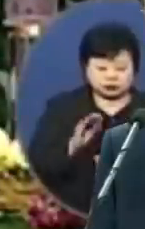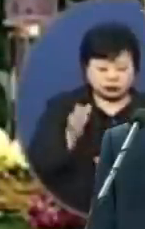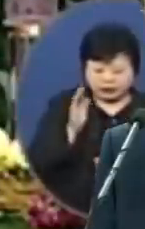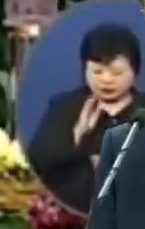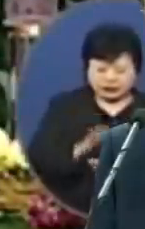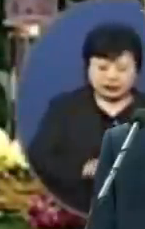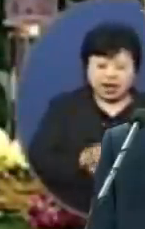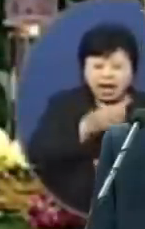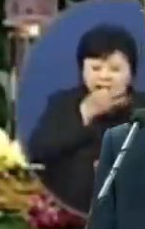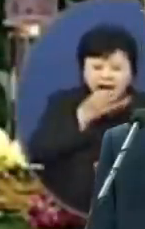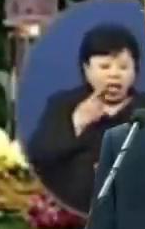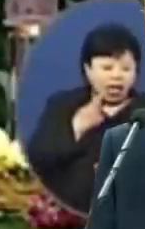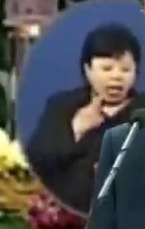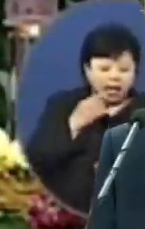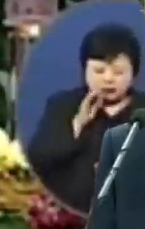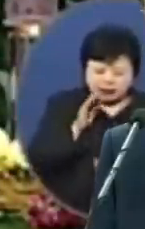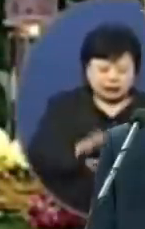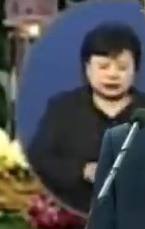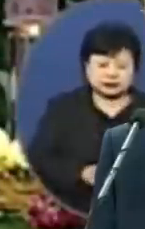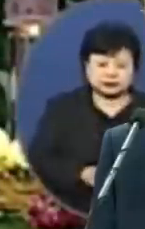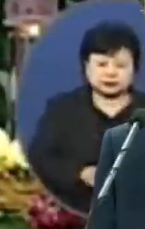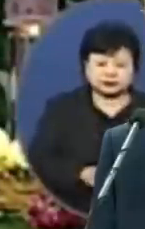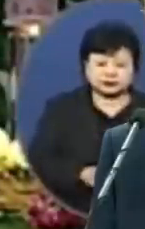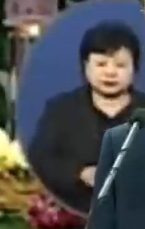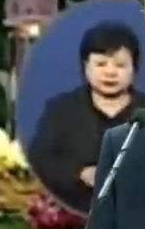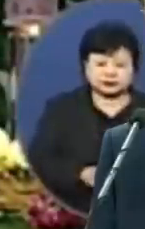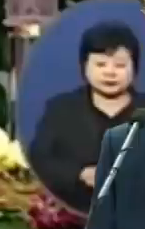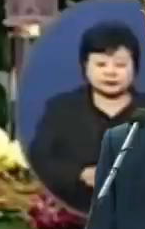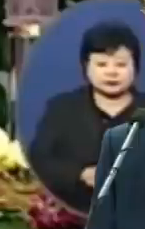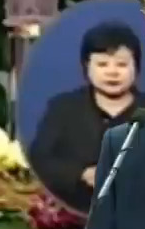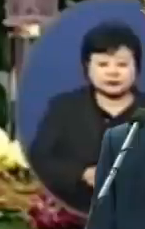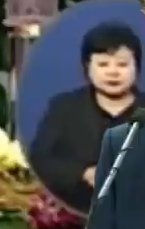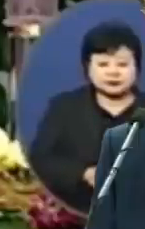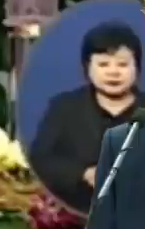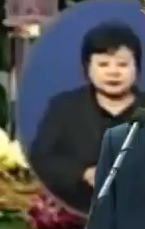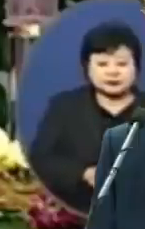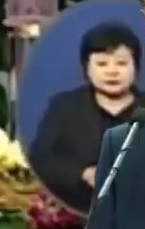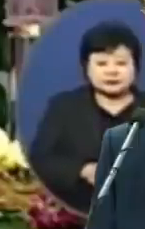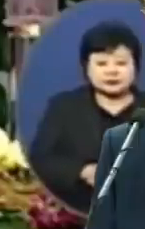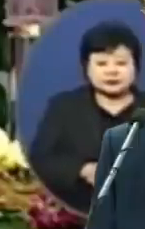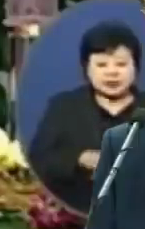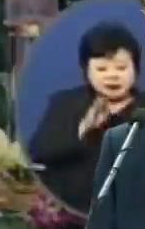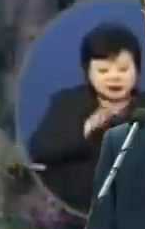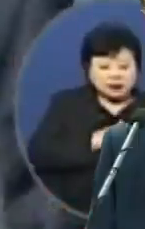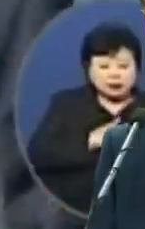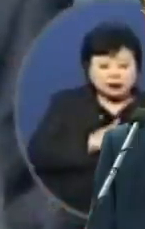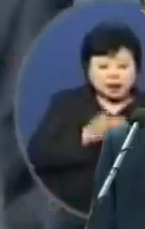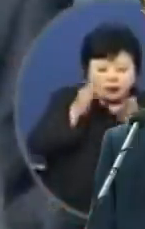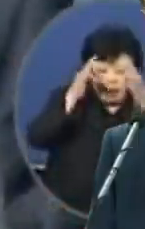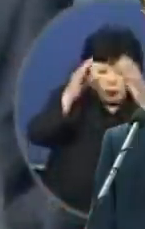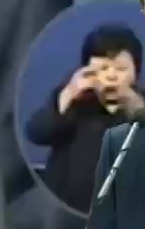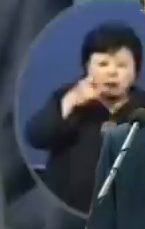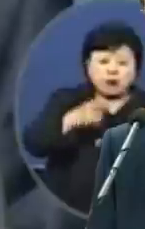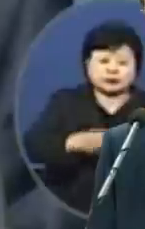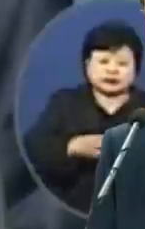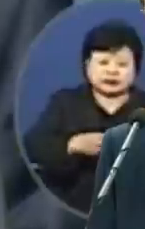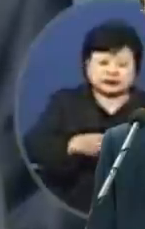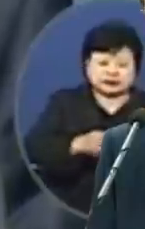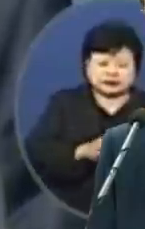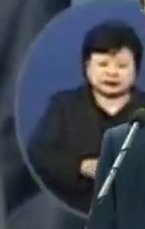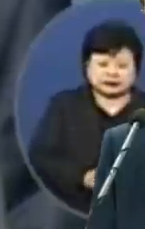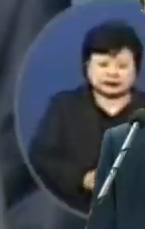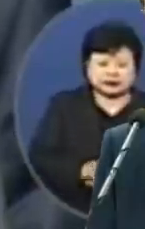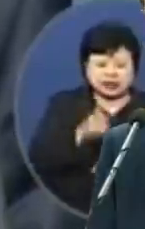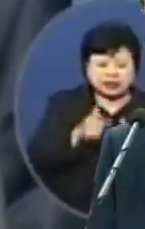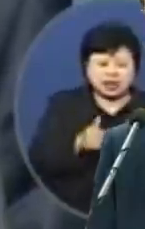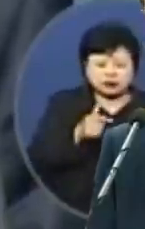욕심과 탐심이 그들 마음속에 들어왔습니다. 그리고 잘못된 바라봄의 법칙으로 그